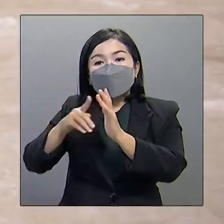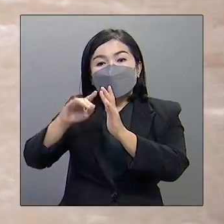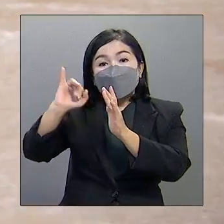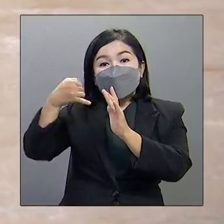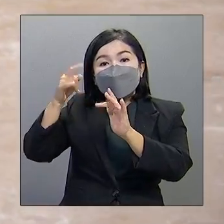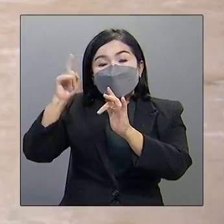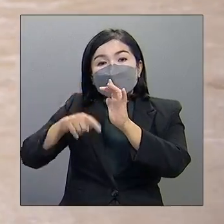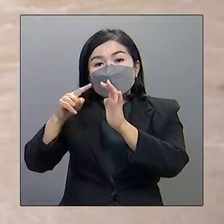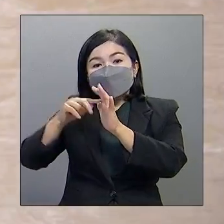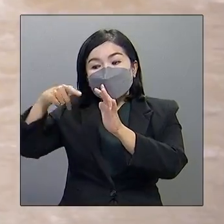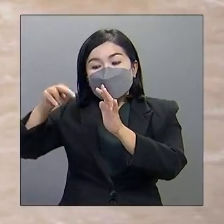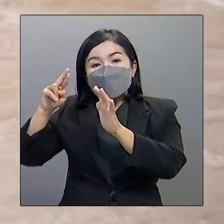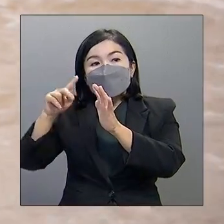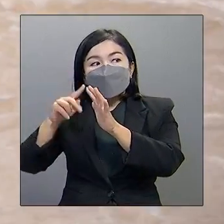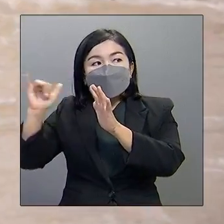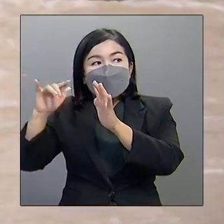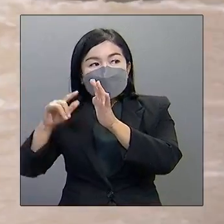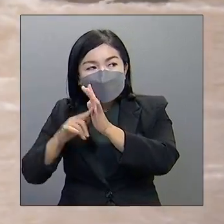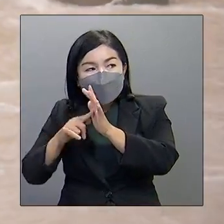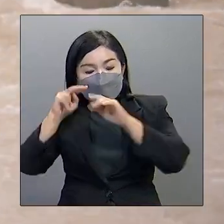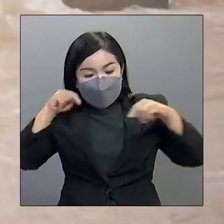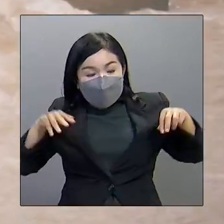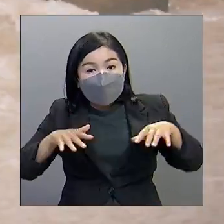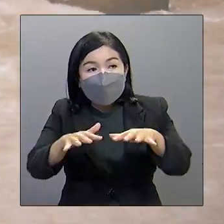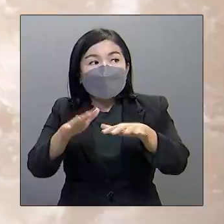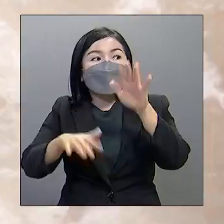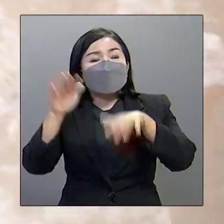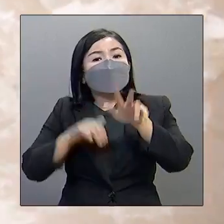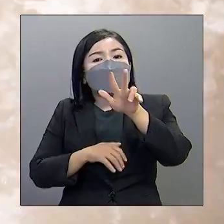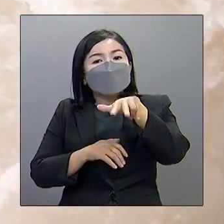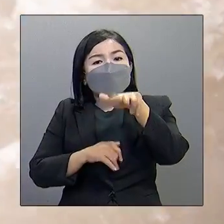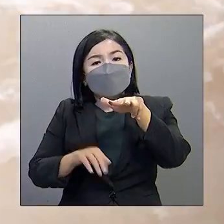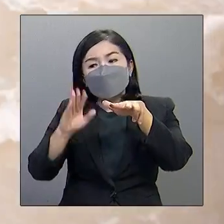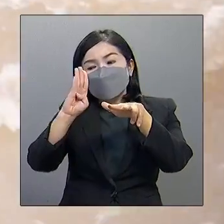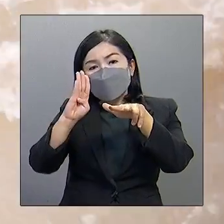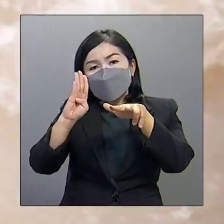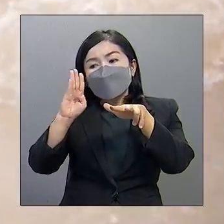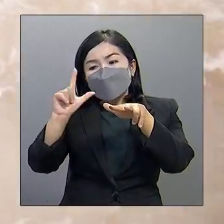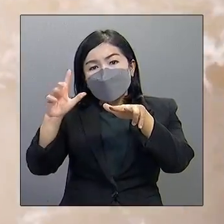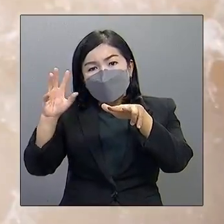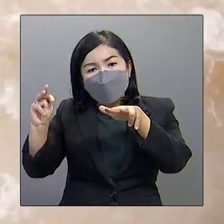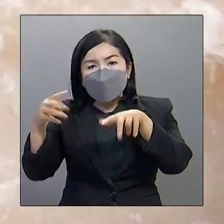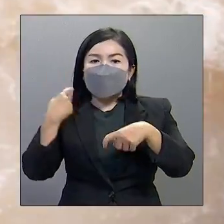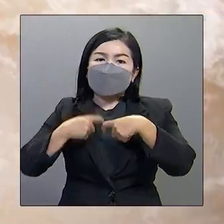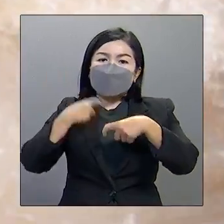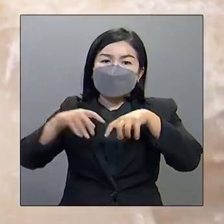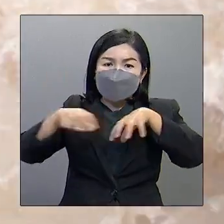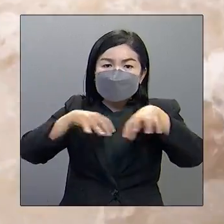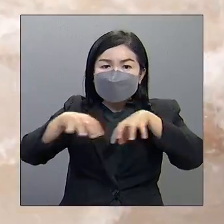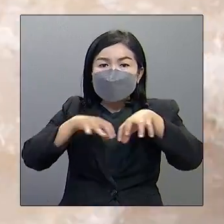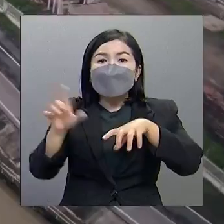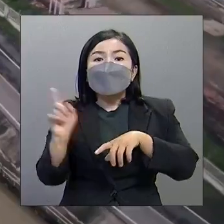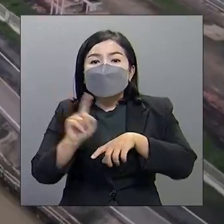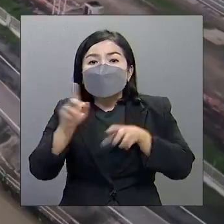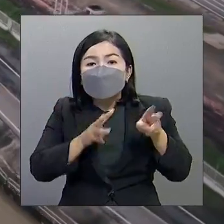ให้น้ำในแม่น้ำเจ้าพระยาผ่านสถานีบางไซไม่เกิน 3,000 ลูกบาศก์เมตรต่อวินาทีดูจะเป็นไปได้ยากซะแล้วครับถ้าไม่ใช้เ